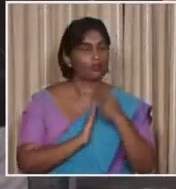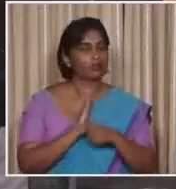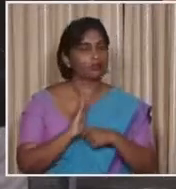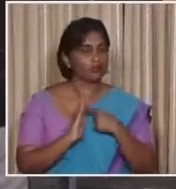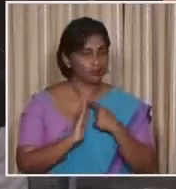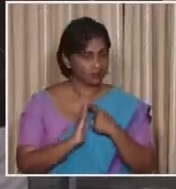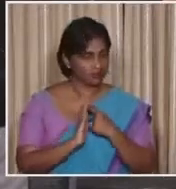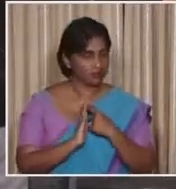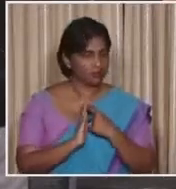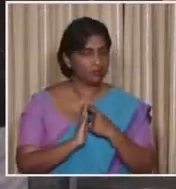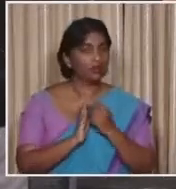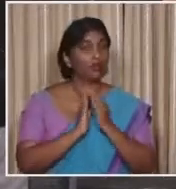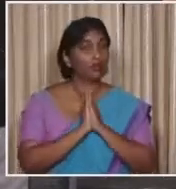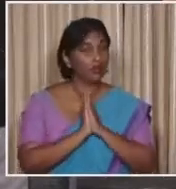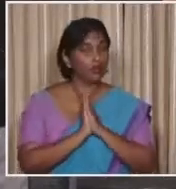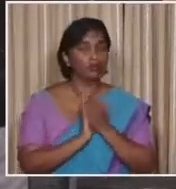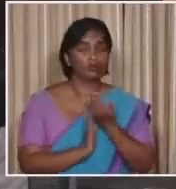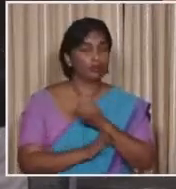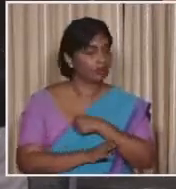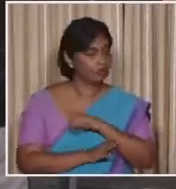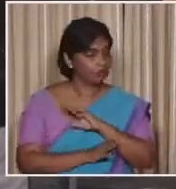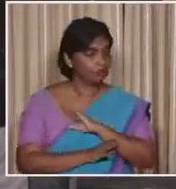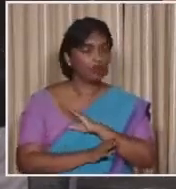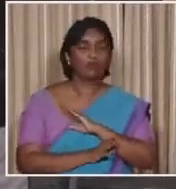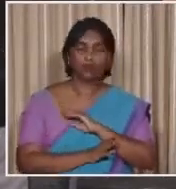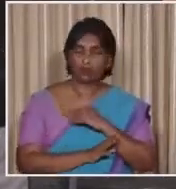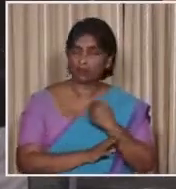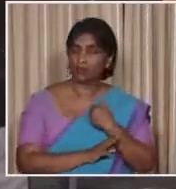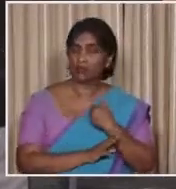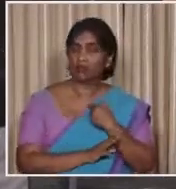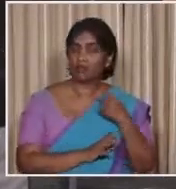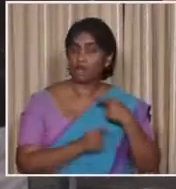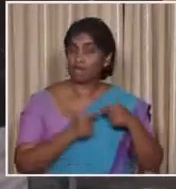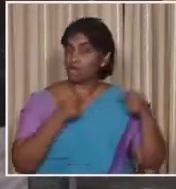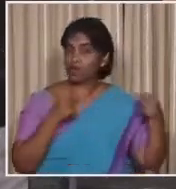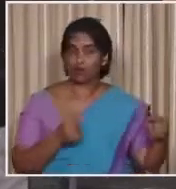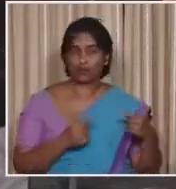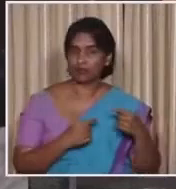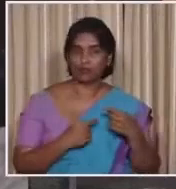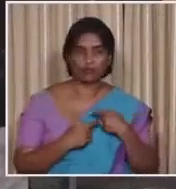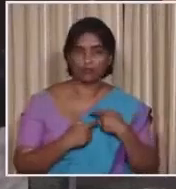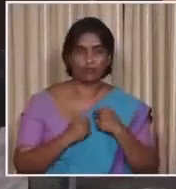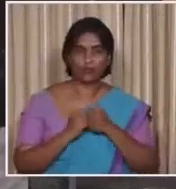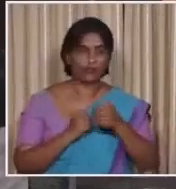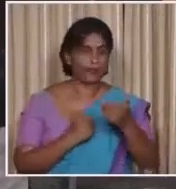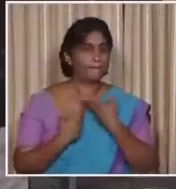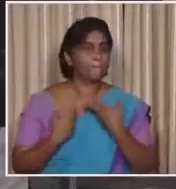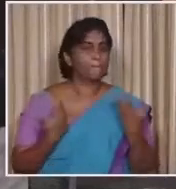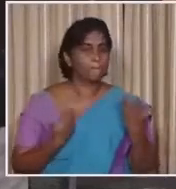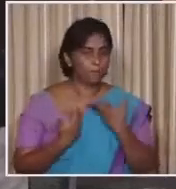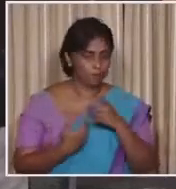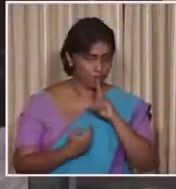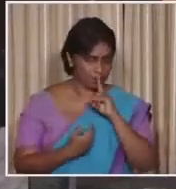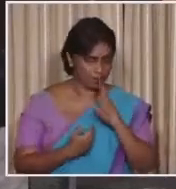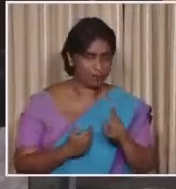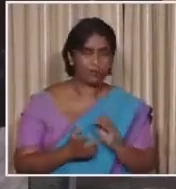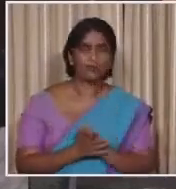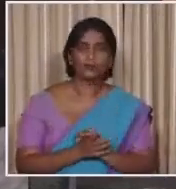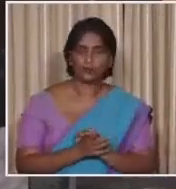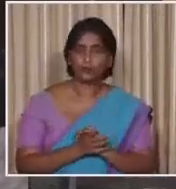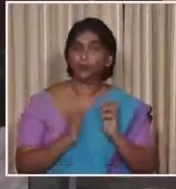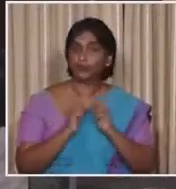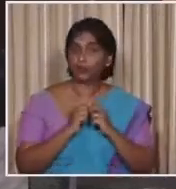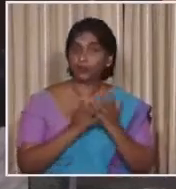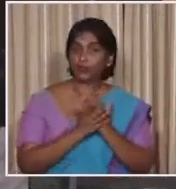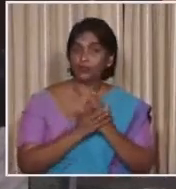பௌத்த பிக்குகளை எதிர்த்து கொண்டு எதனையும் செய்ய முடியாது, அவர்களை பகைத்து கொண்டு இந்த நாட்டிலே ஒரு தீர்வை தர